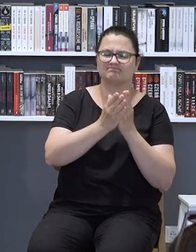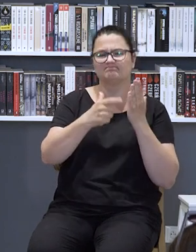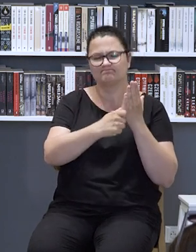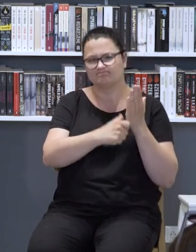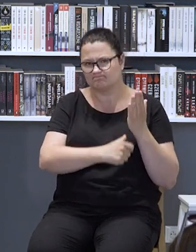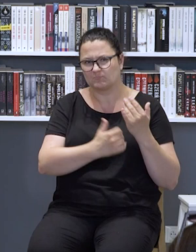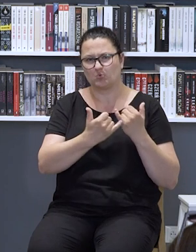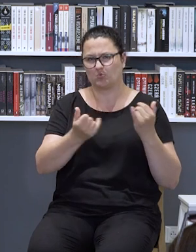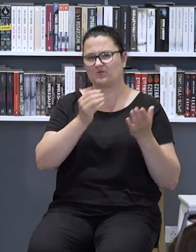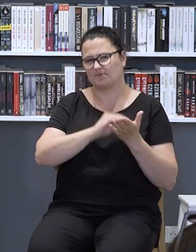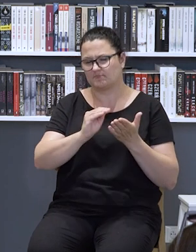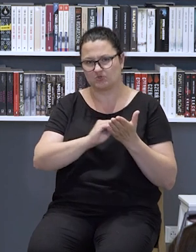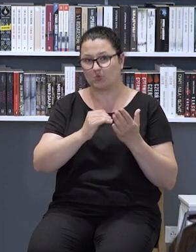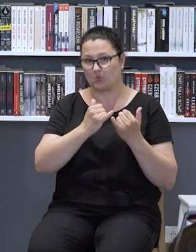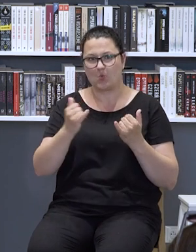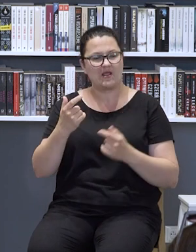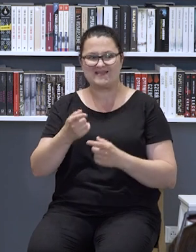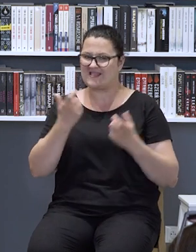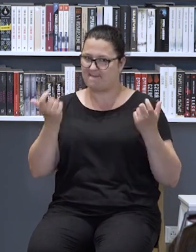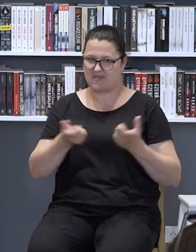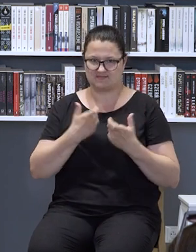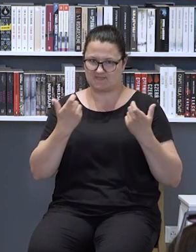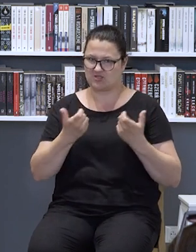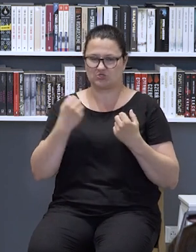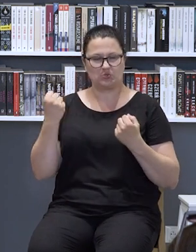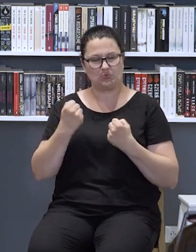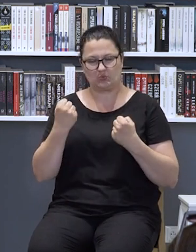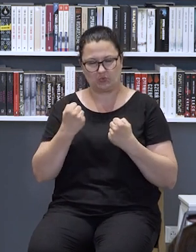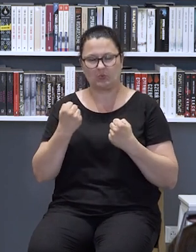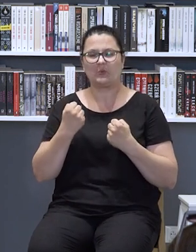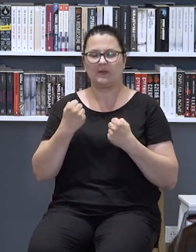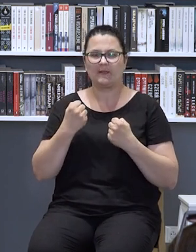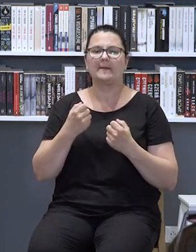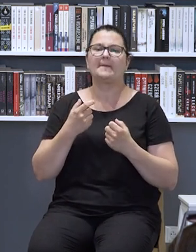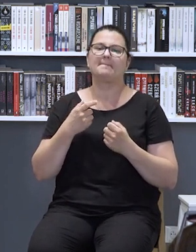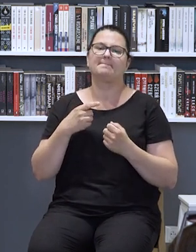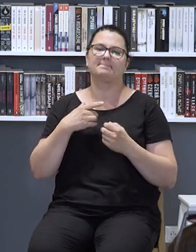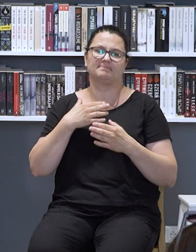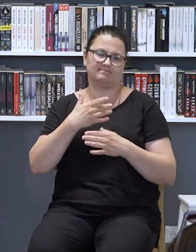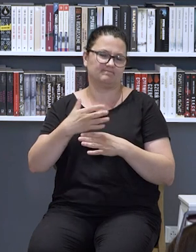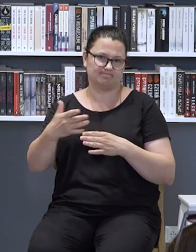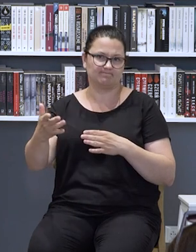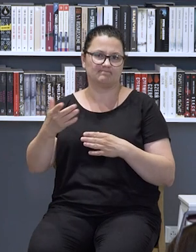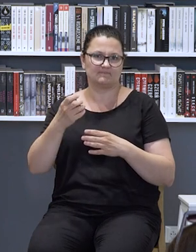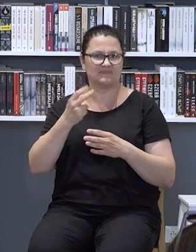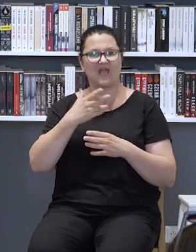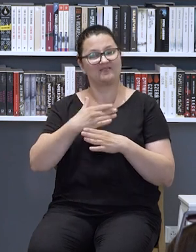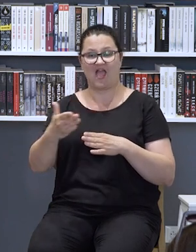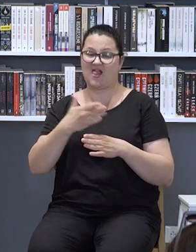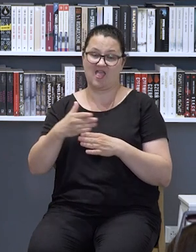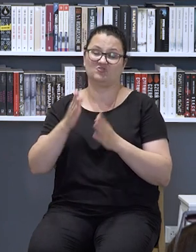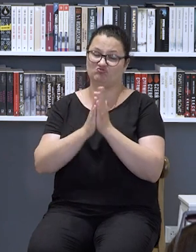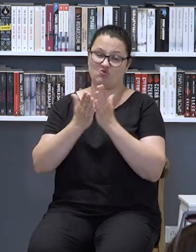materiałami piśmienniczymi, co było szczególnie niebezpieczne, wszak i dalej literatura jest niebezpieczna